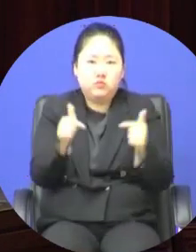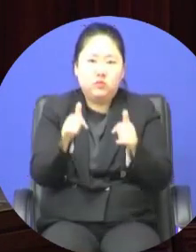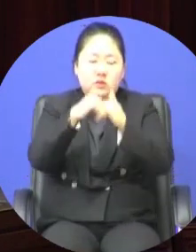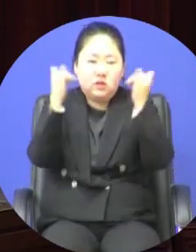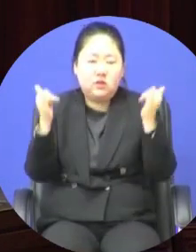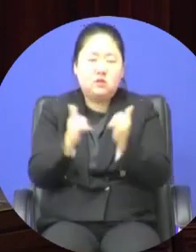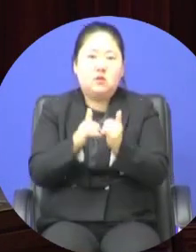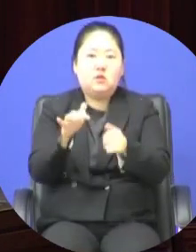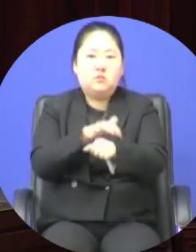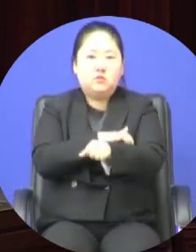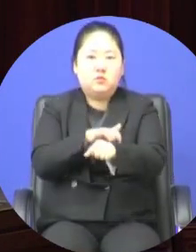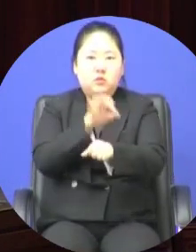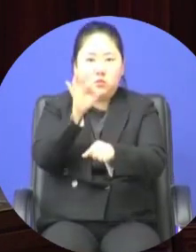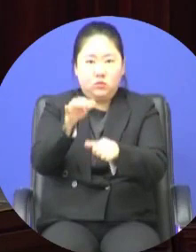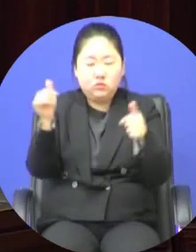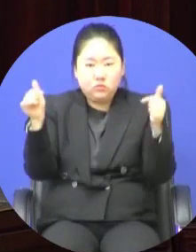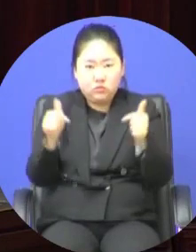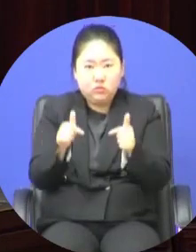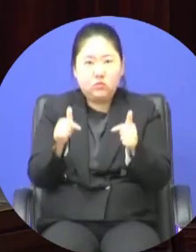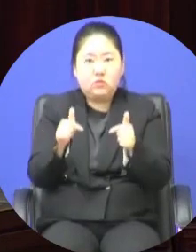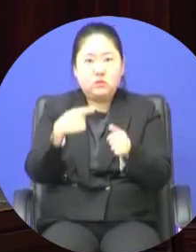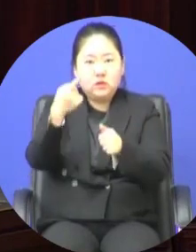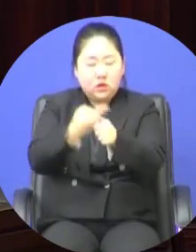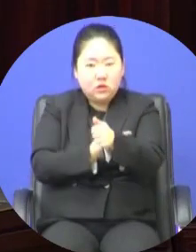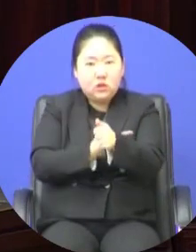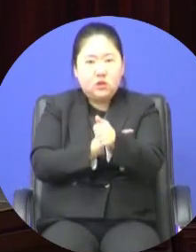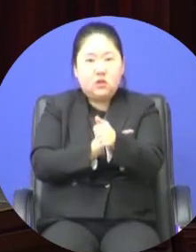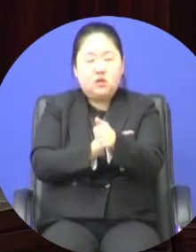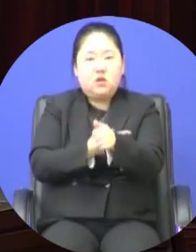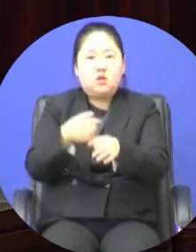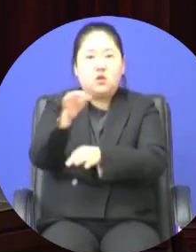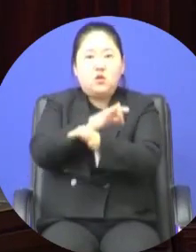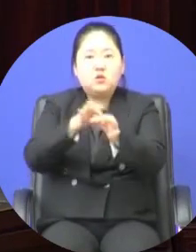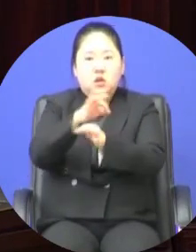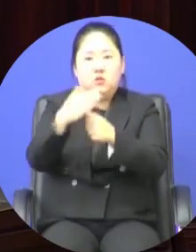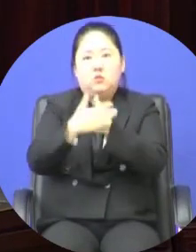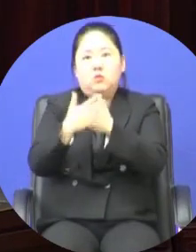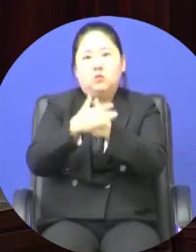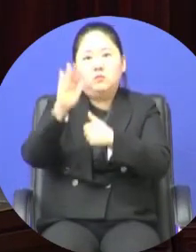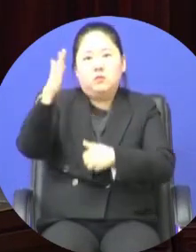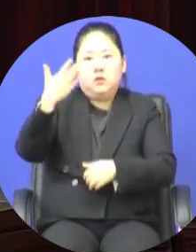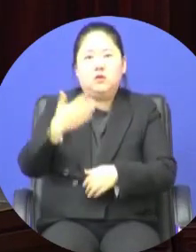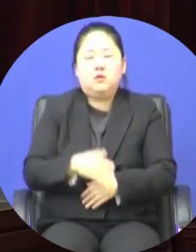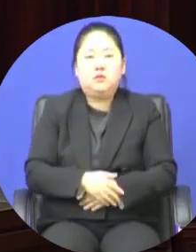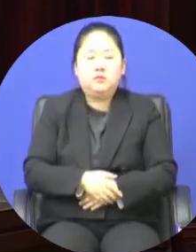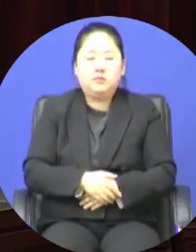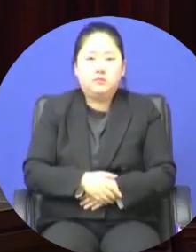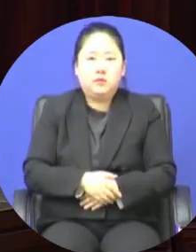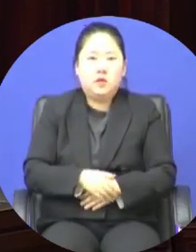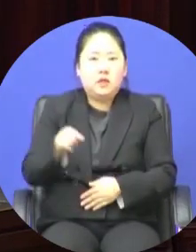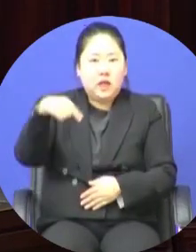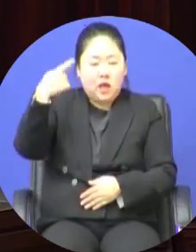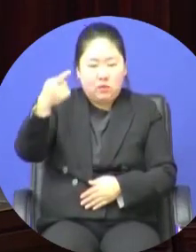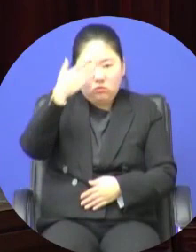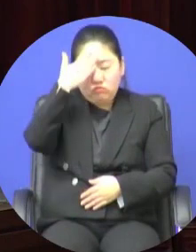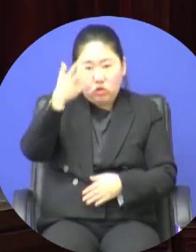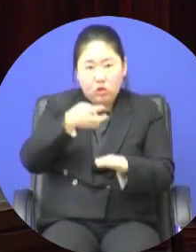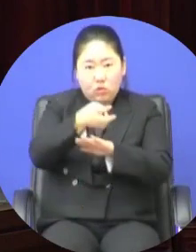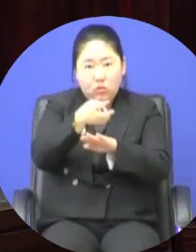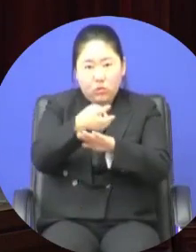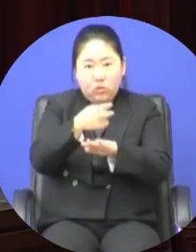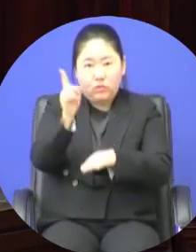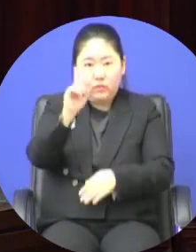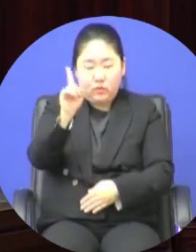줄이며 지역경제 활성화에도 도움이 될 수 있도록 설계 운영될 것입니다. 다음은 무상교통입니다.